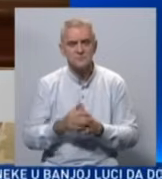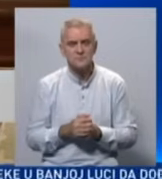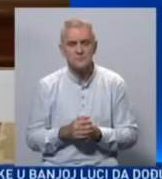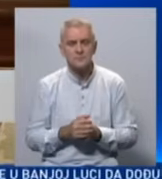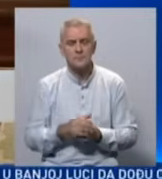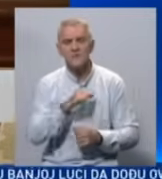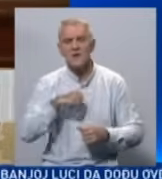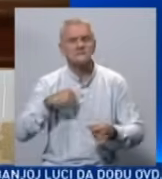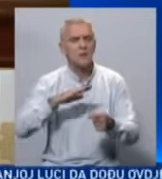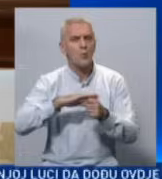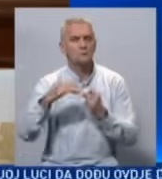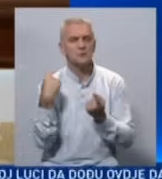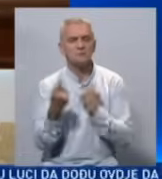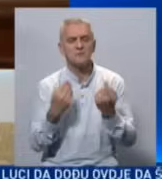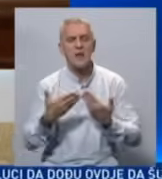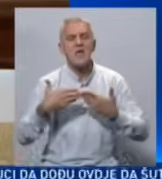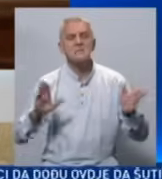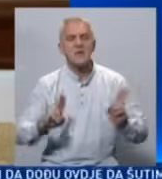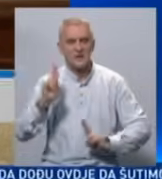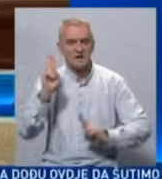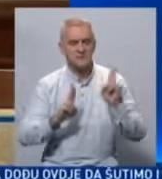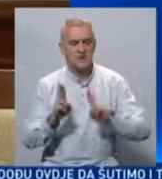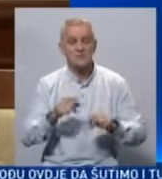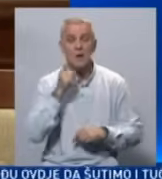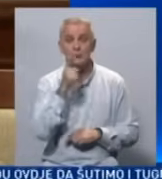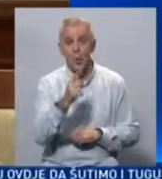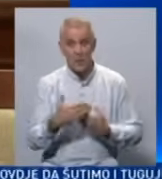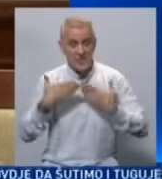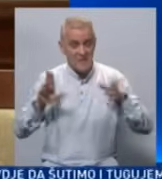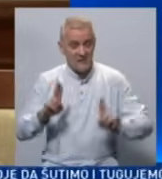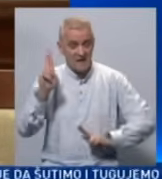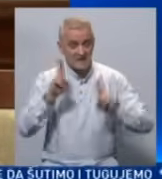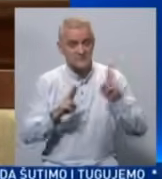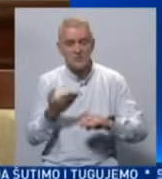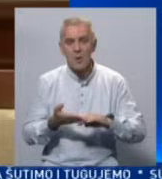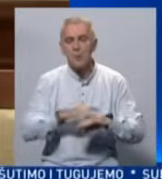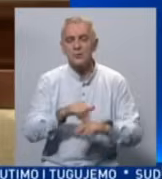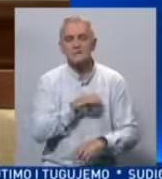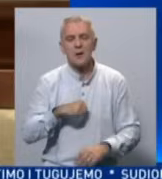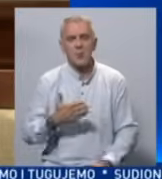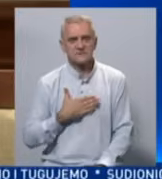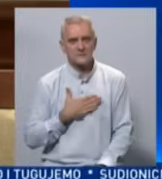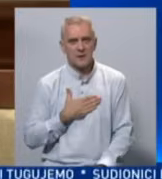samo ispunilo uslov održavanja javne rasprave. Sa tom javnom raspravom pokrilo je samo sebe.